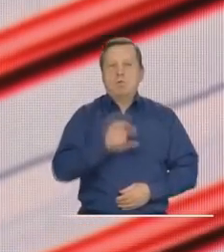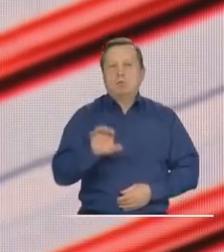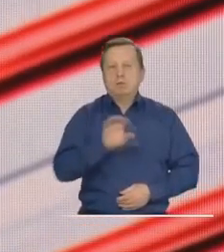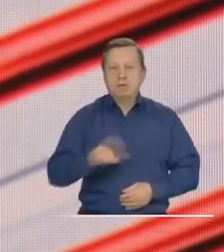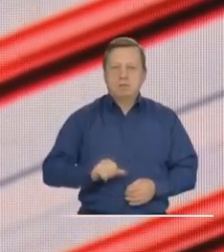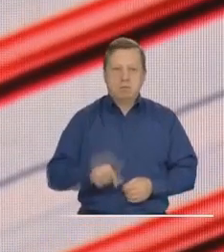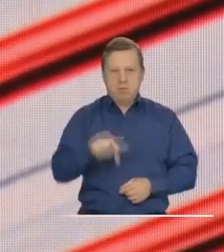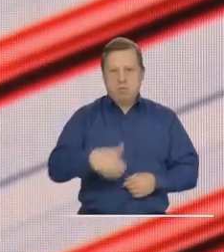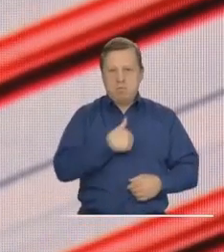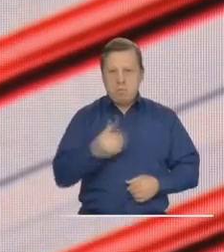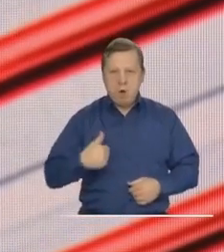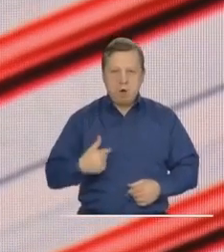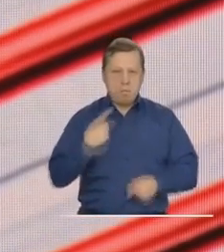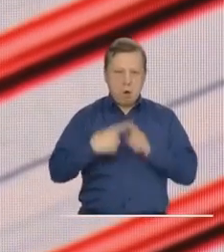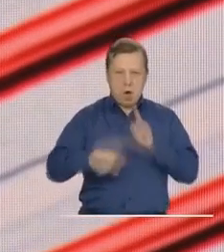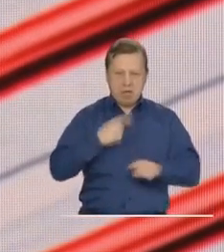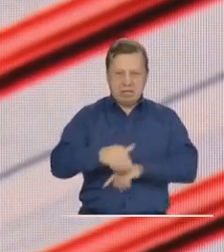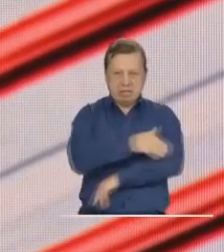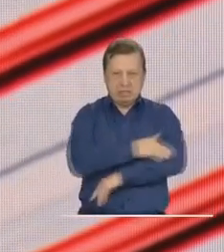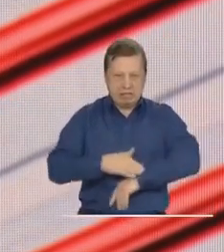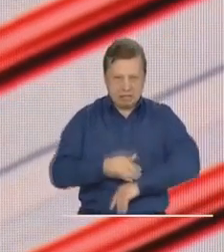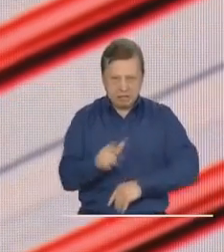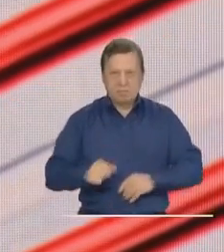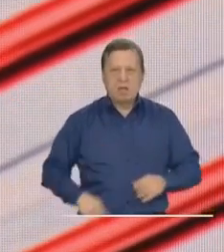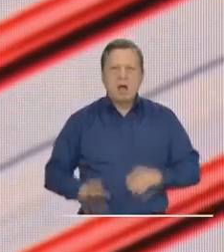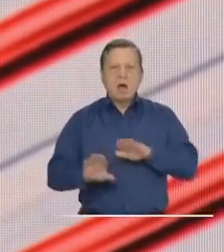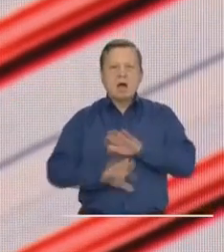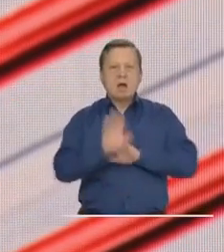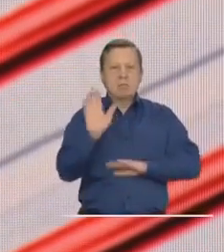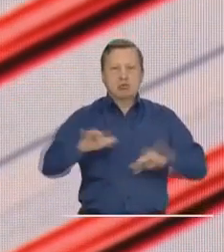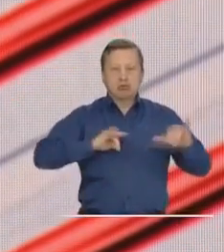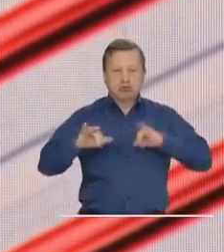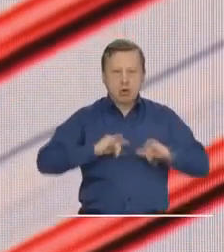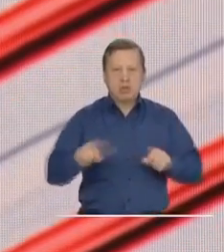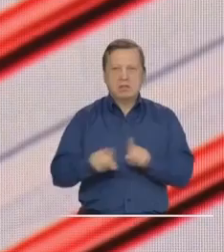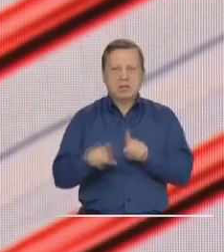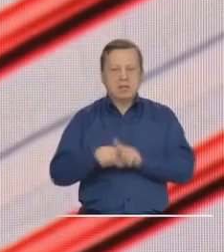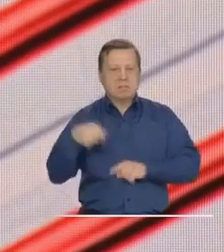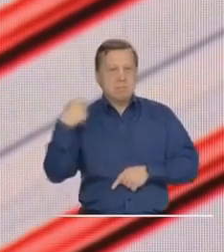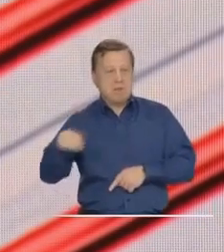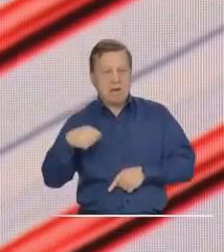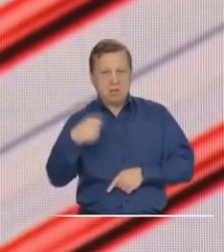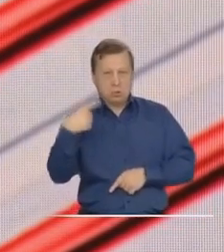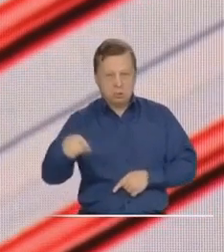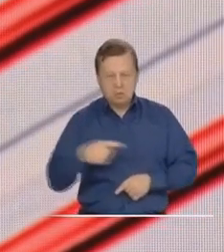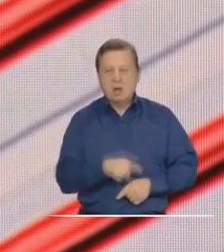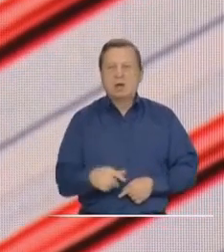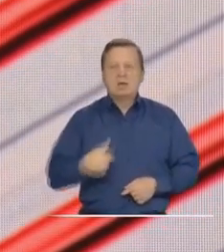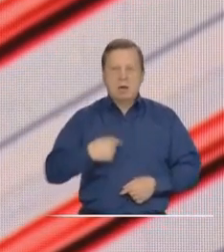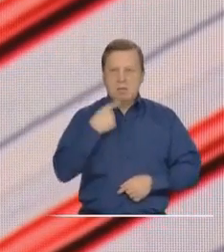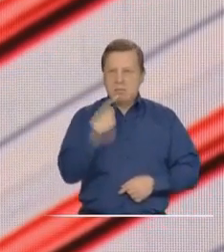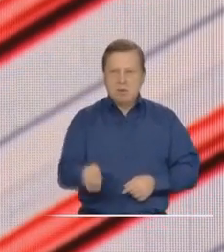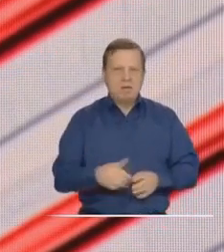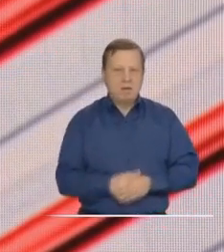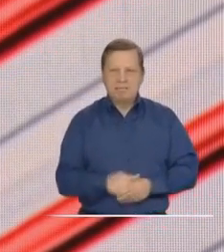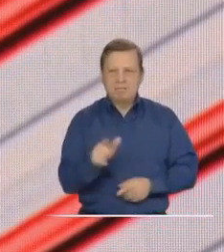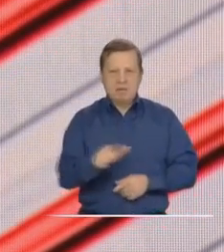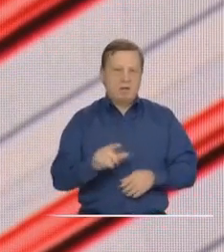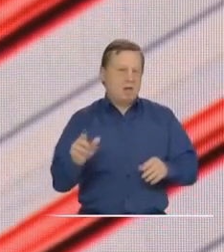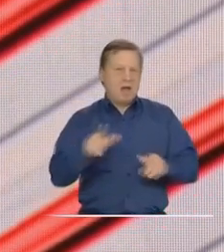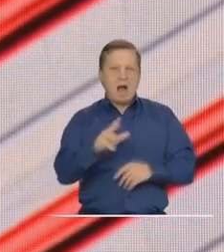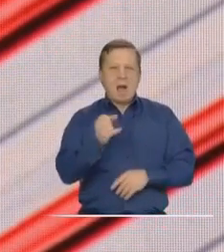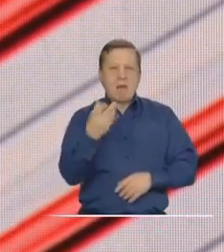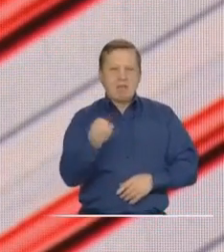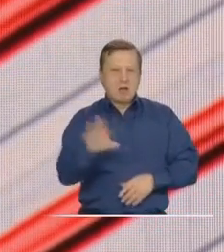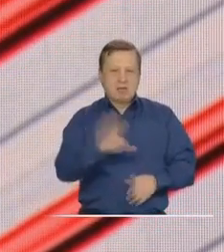papierosów piotrowski którego nazywam też bratem ryszarda petru również merytoryczne odpowiadał na pytania chociaż wątpię żeby